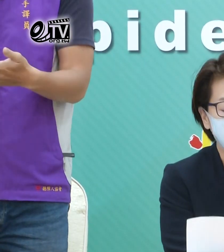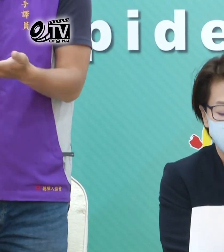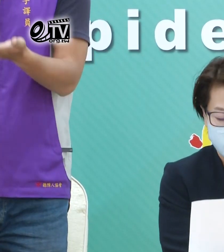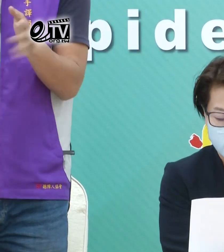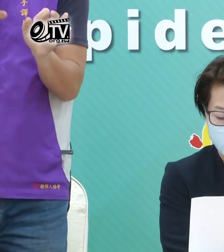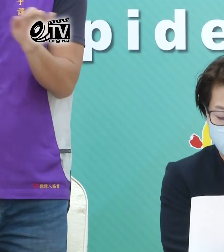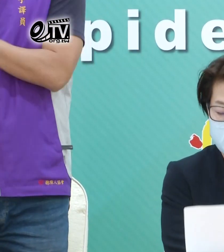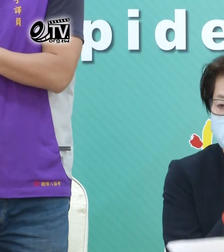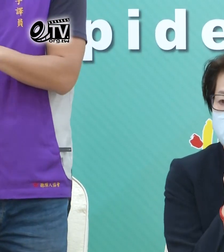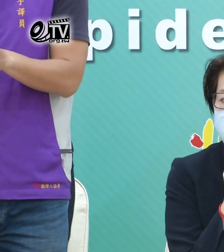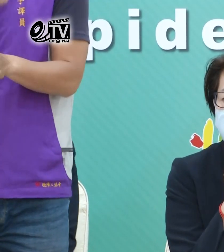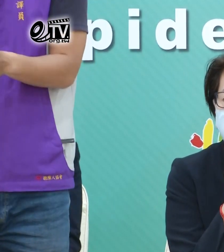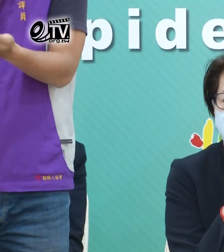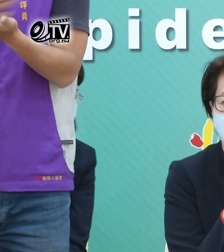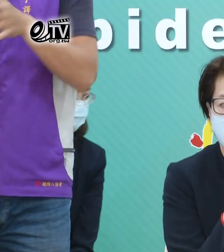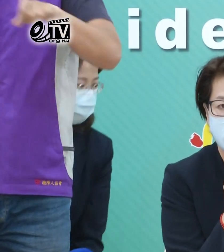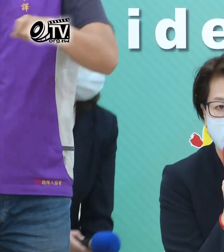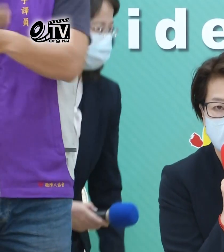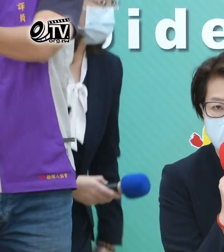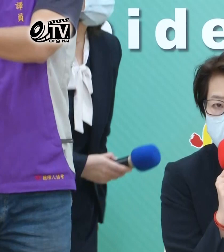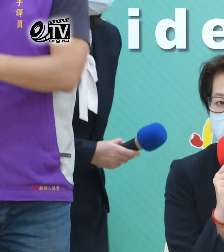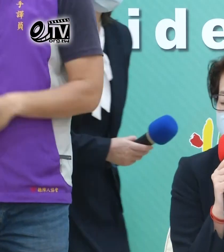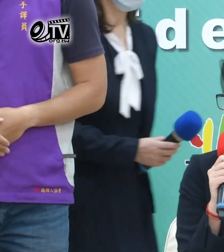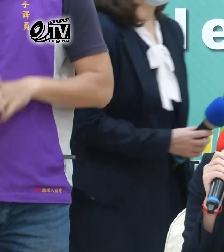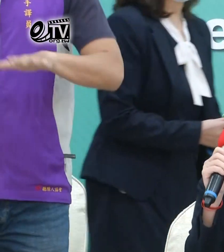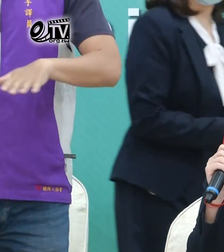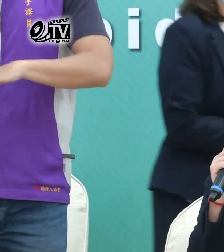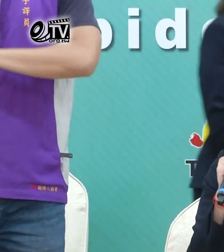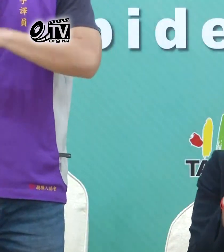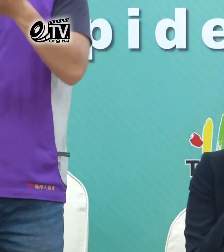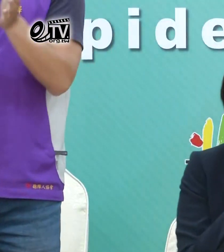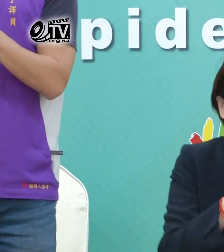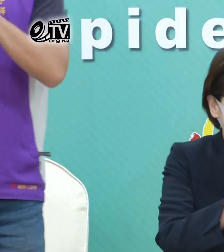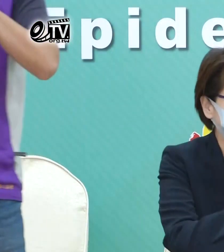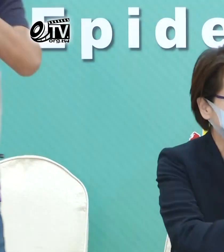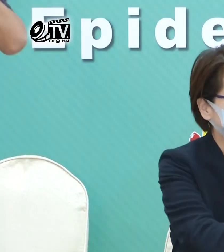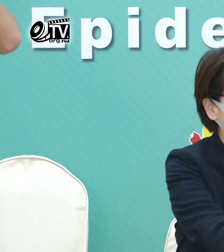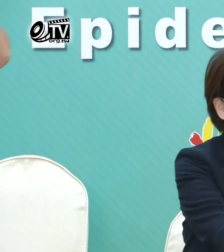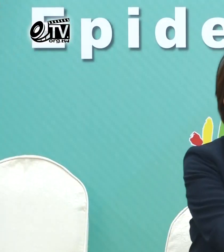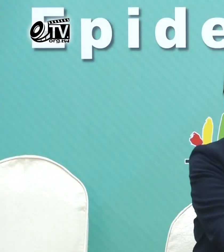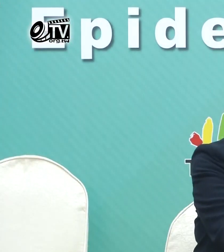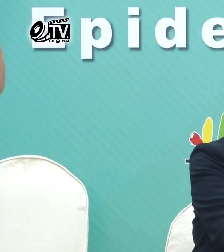纾困。那我们是不是先请财政局长先帮我们做一个说明？